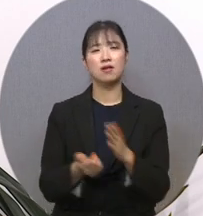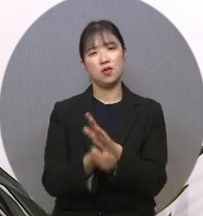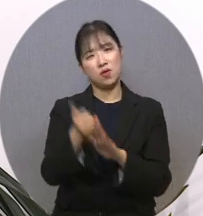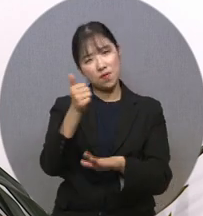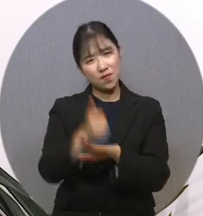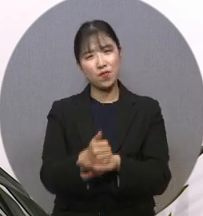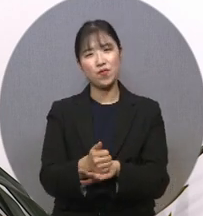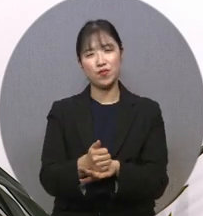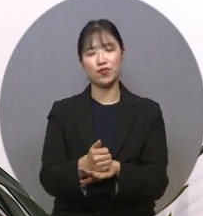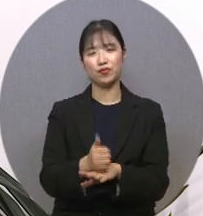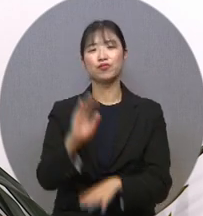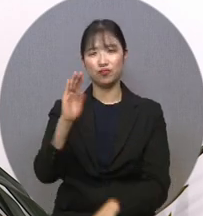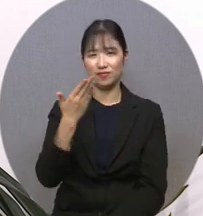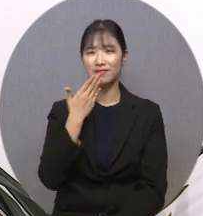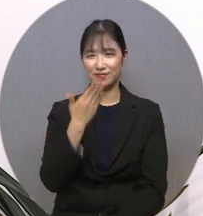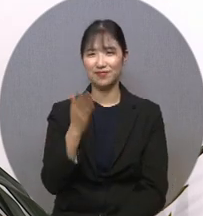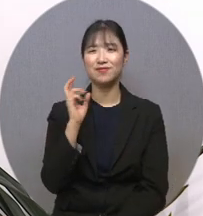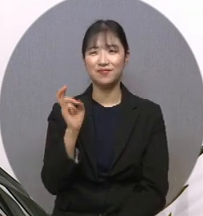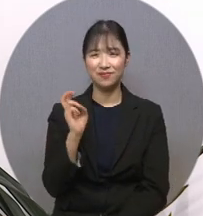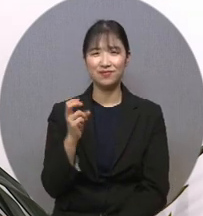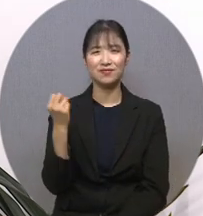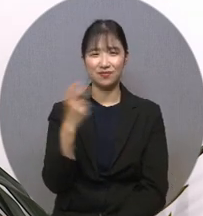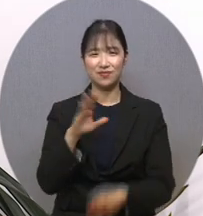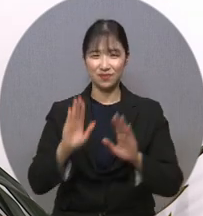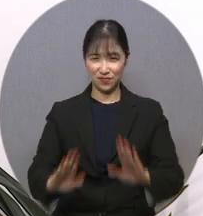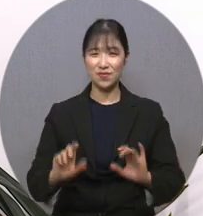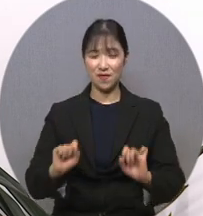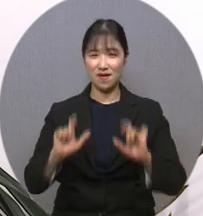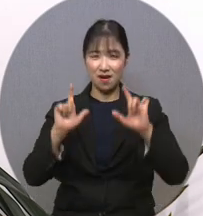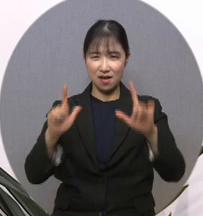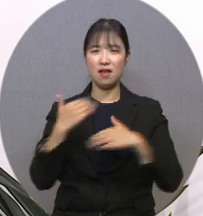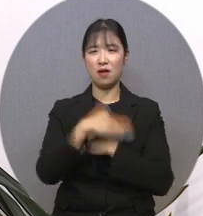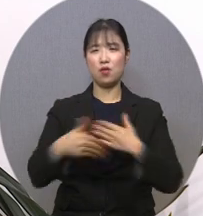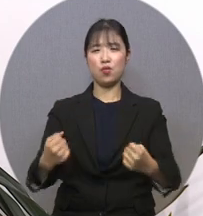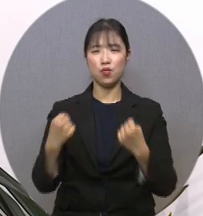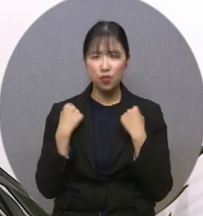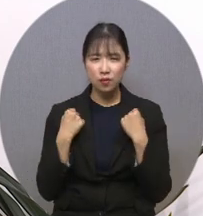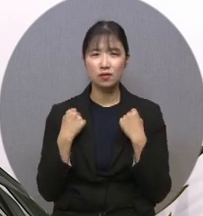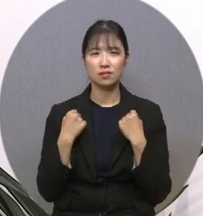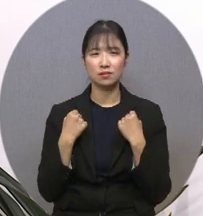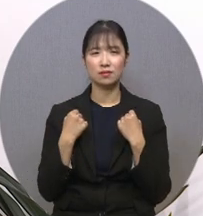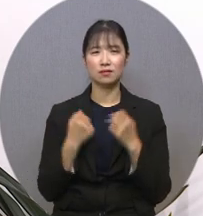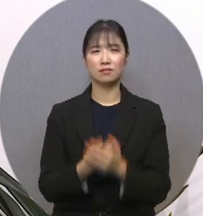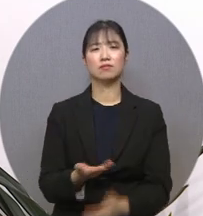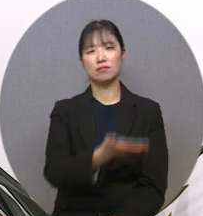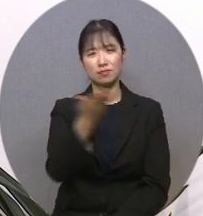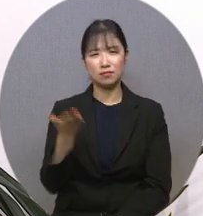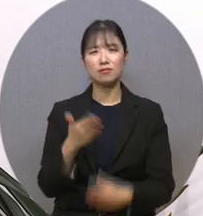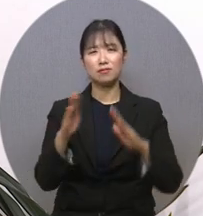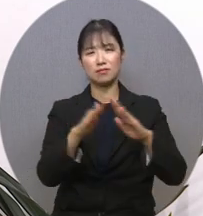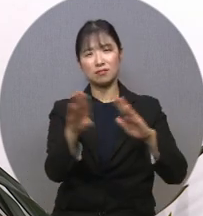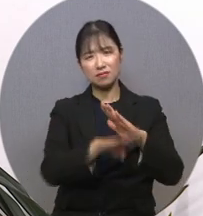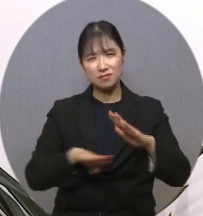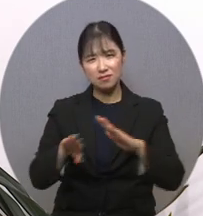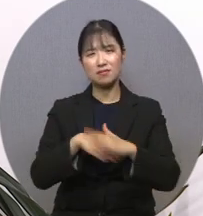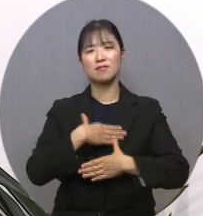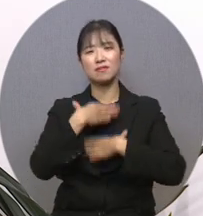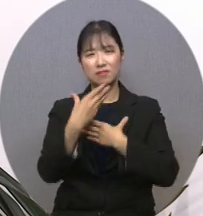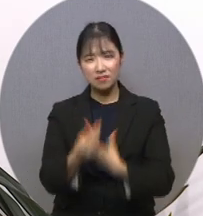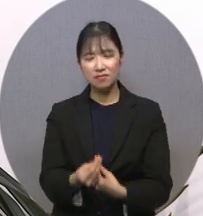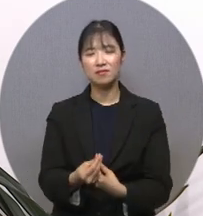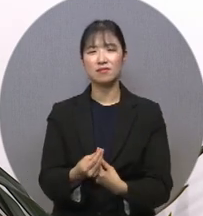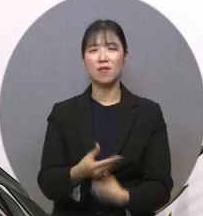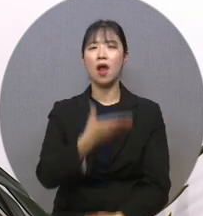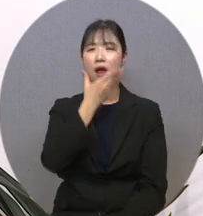성취를 이뤄내실 것이고요. 올 한 해도 건강하시고 또 댁내에도